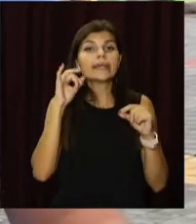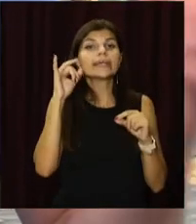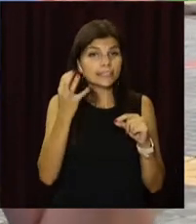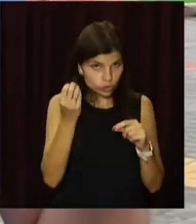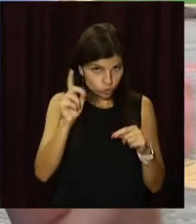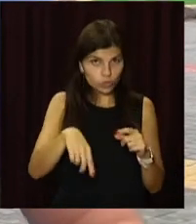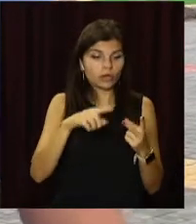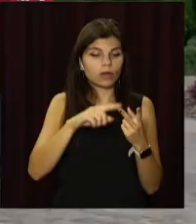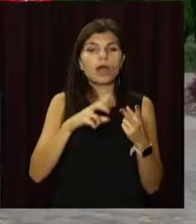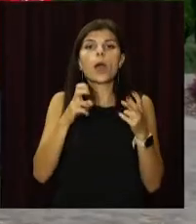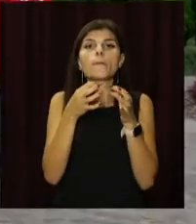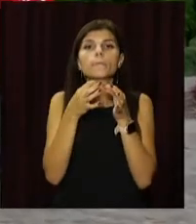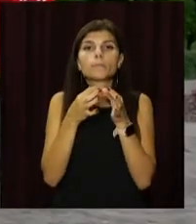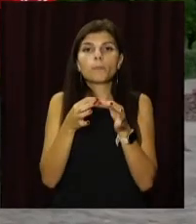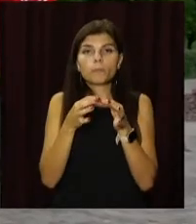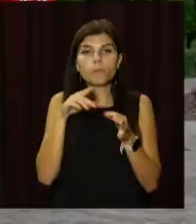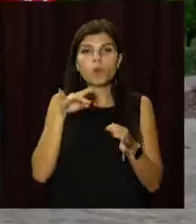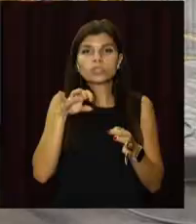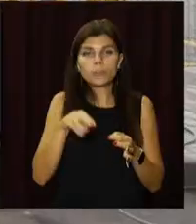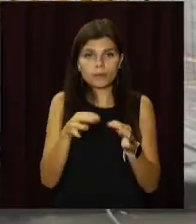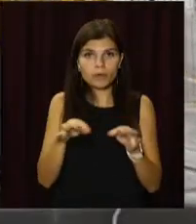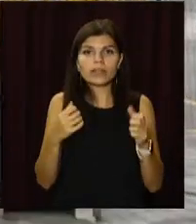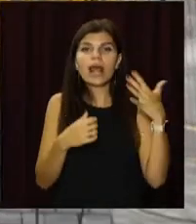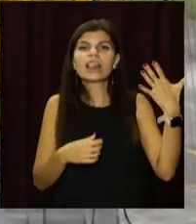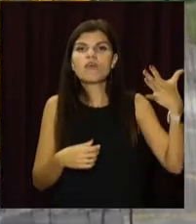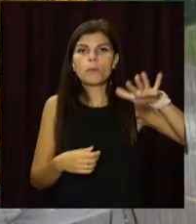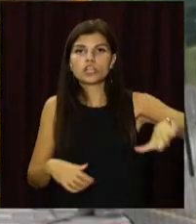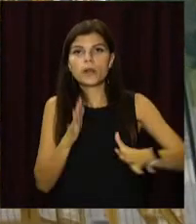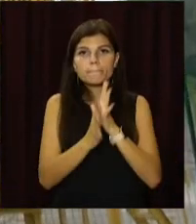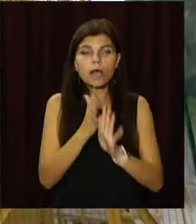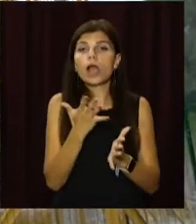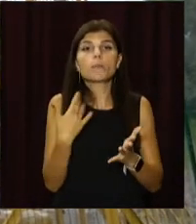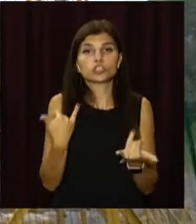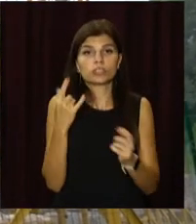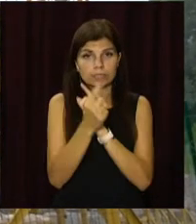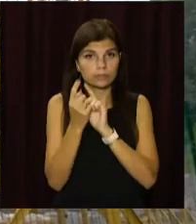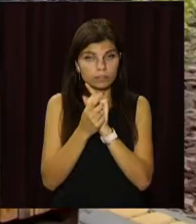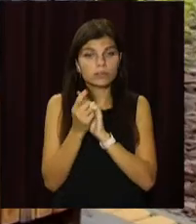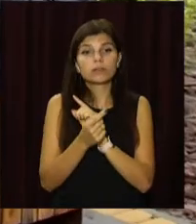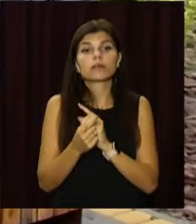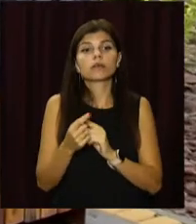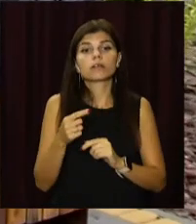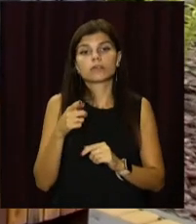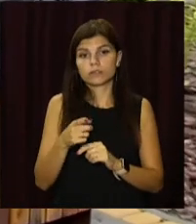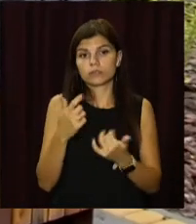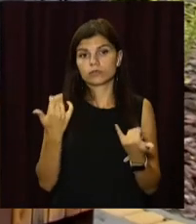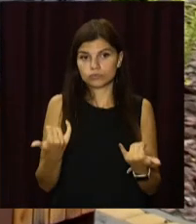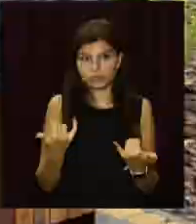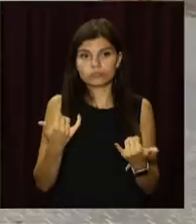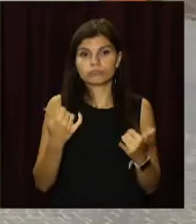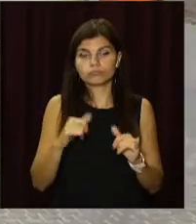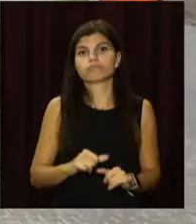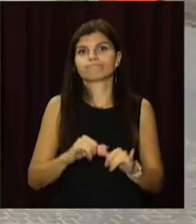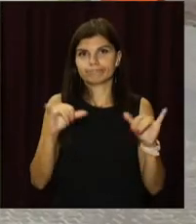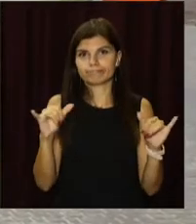на проспекти Перемоги. Це лівобережний парк, який зараз ми реконструювали, і обсяг його зріс більш ніж в